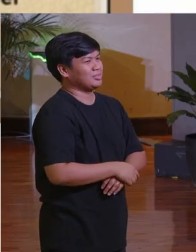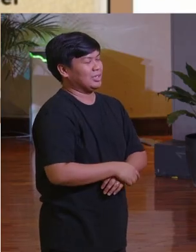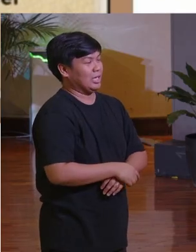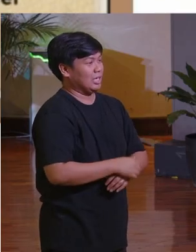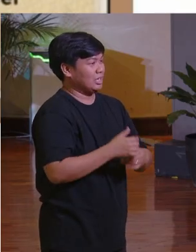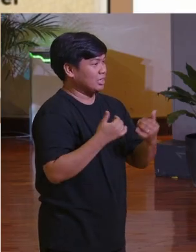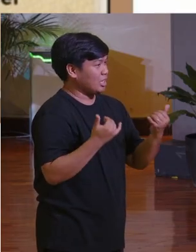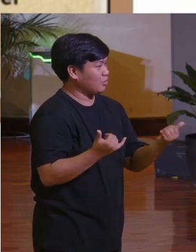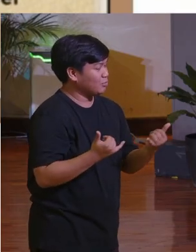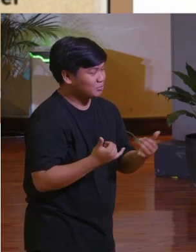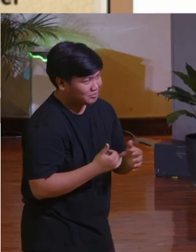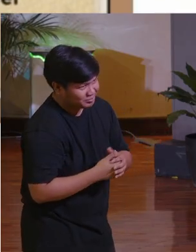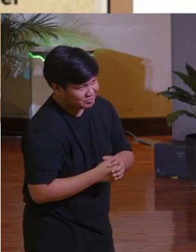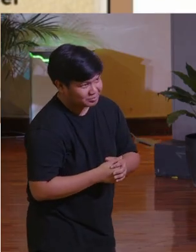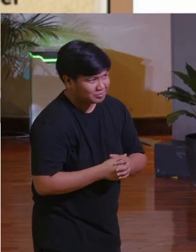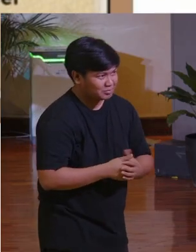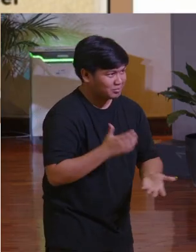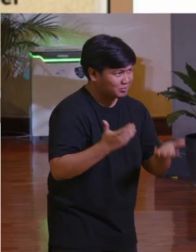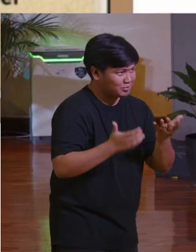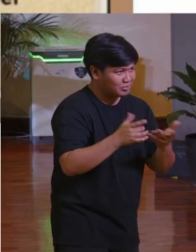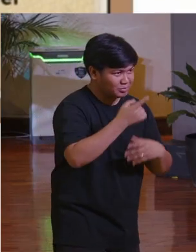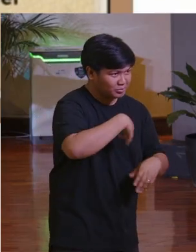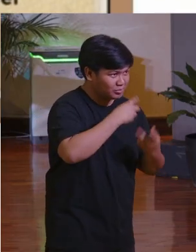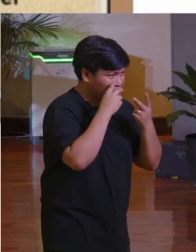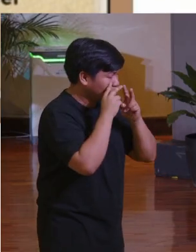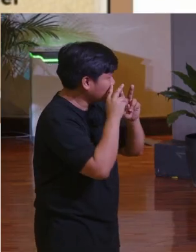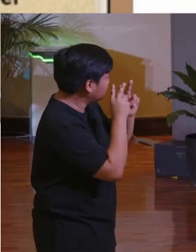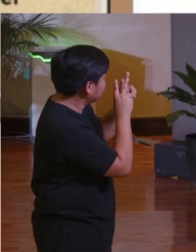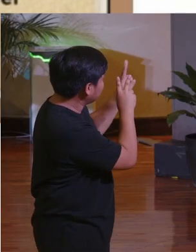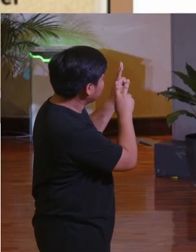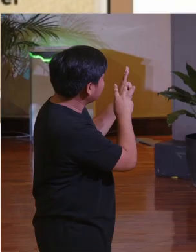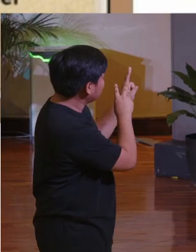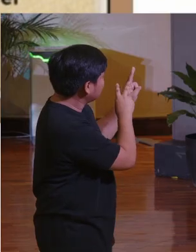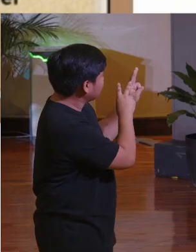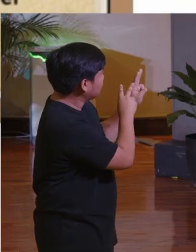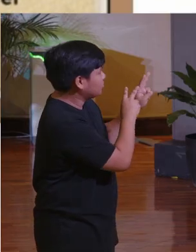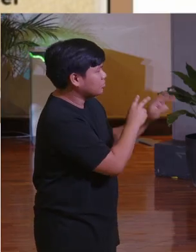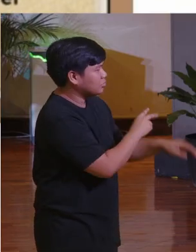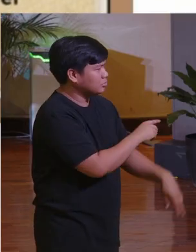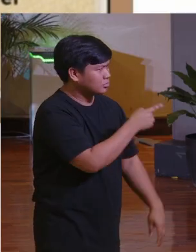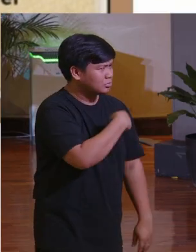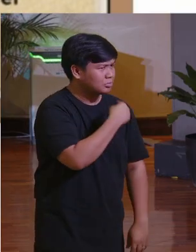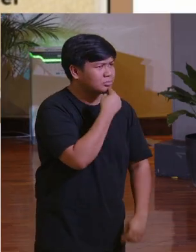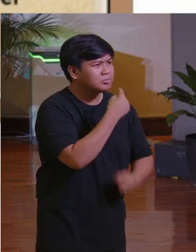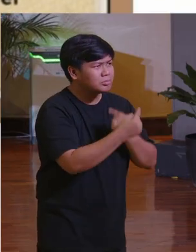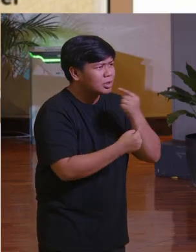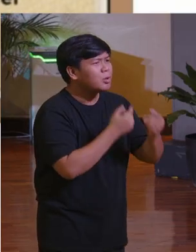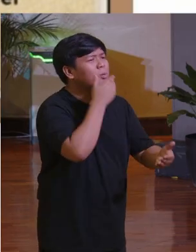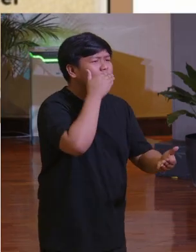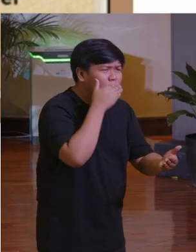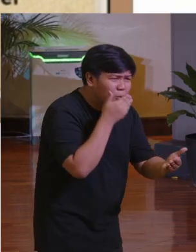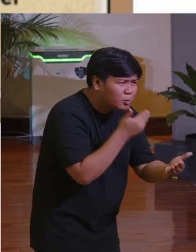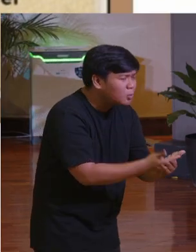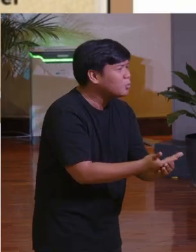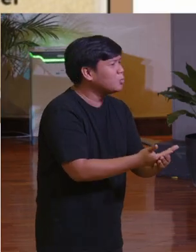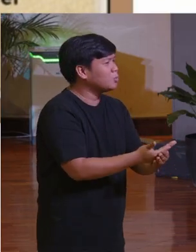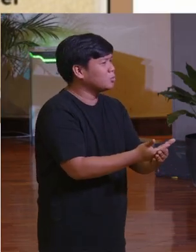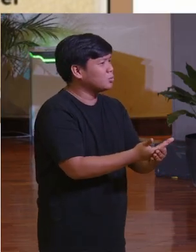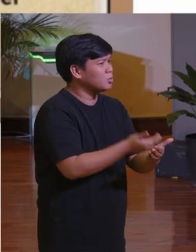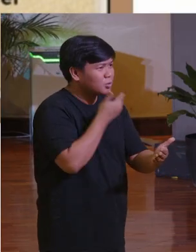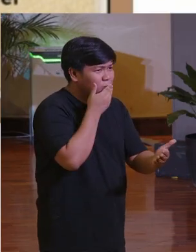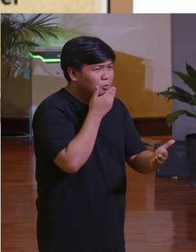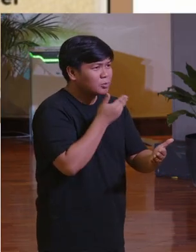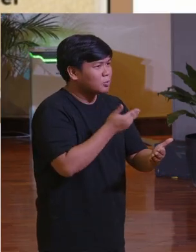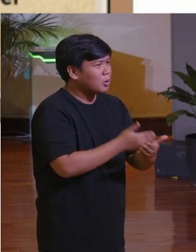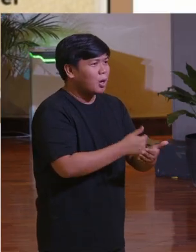minsan, tinitignan natin yan, at sinasabi natin, mabuti na lang,